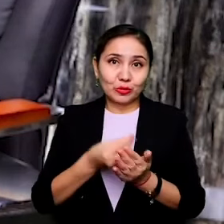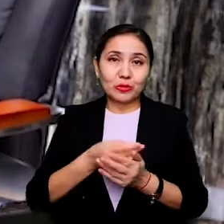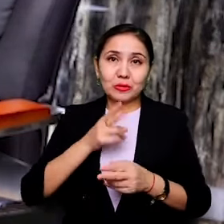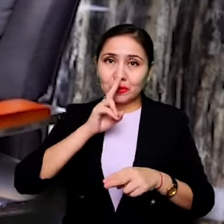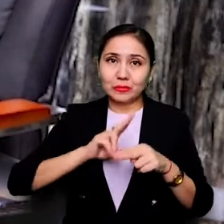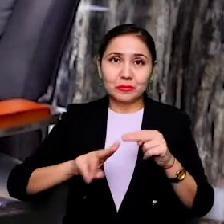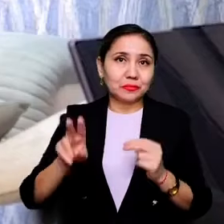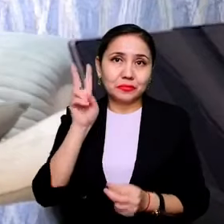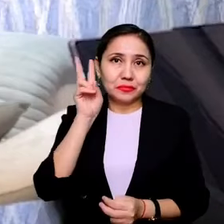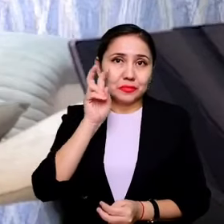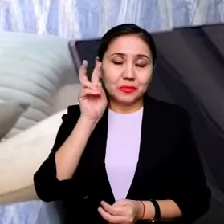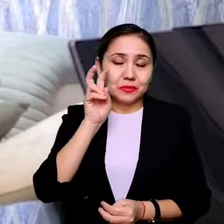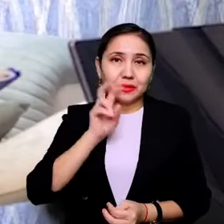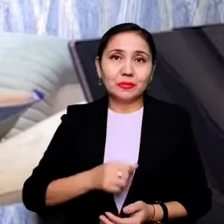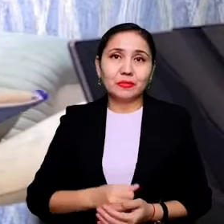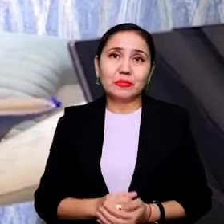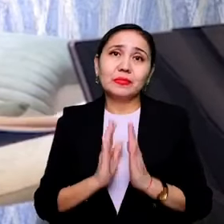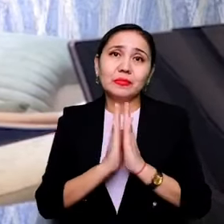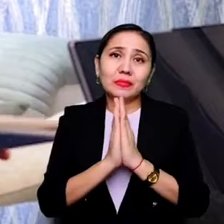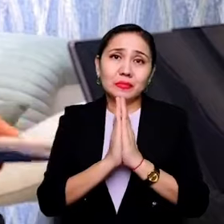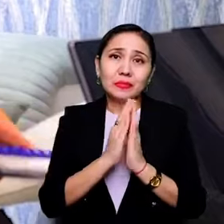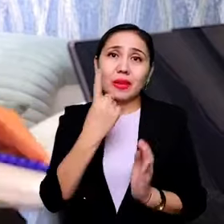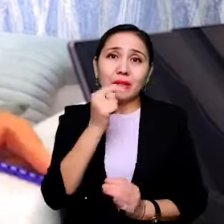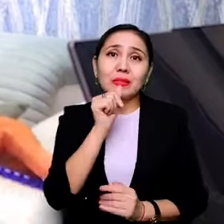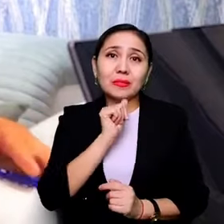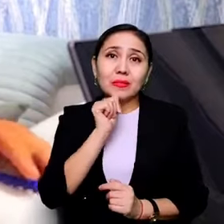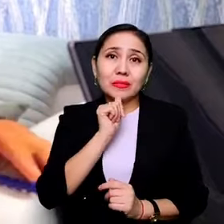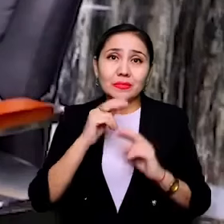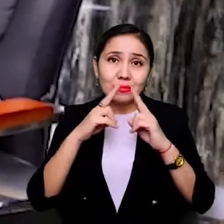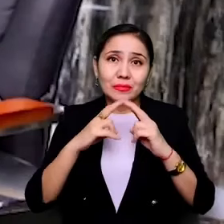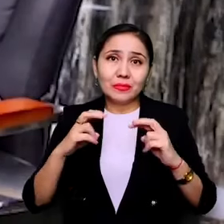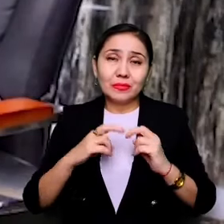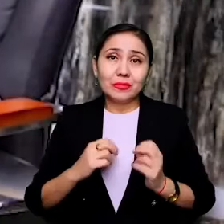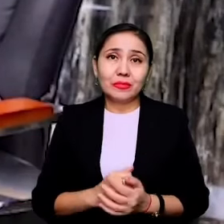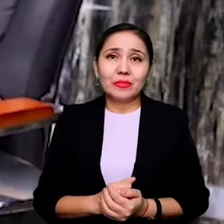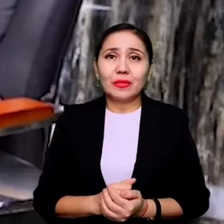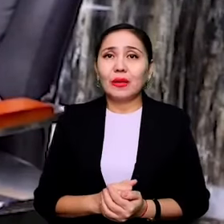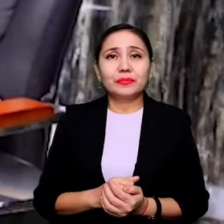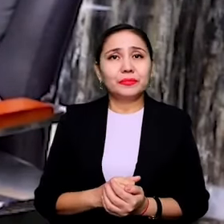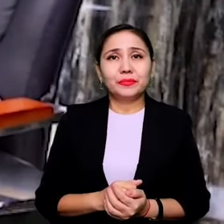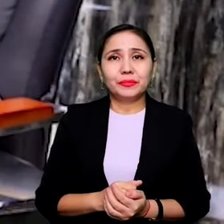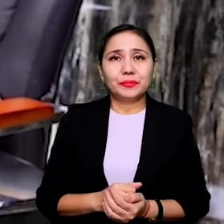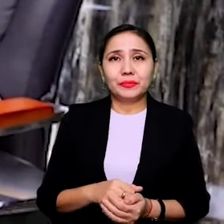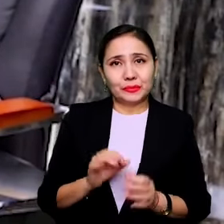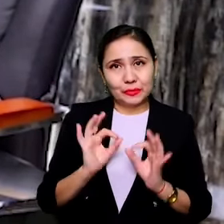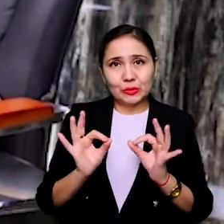yo'qotishni istamaymiz. Bir imkon bering. To'g'ri tushuning, do'stim.